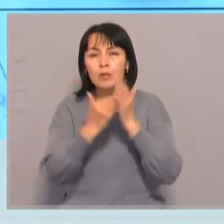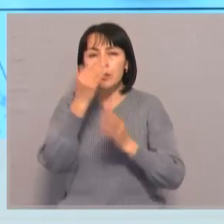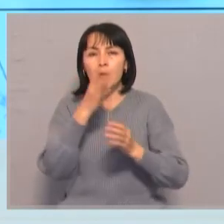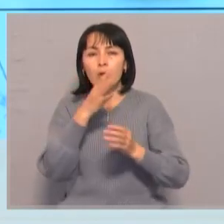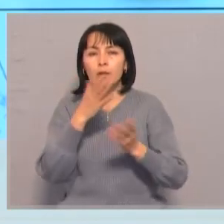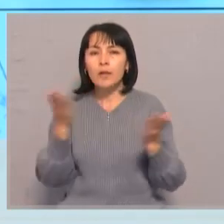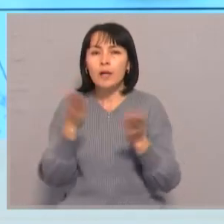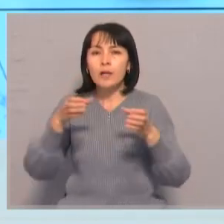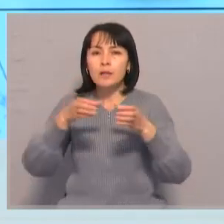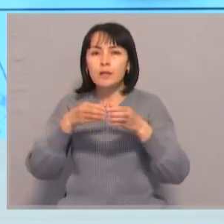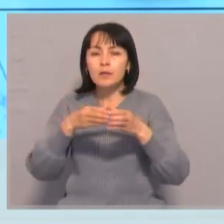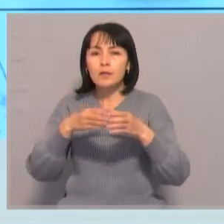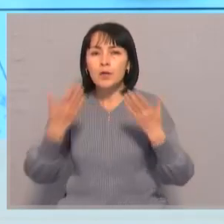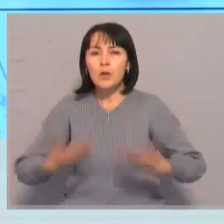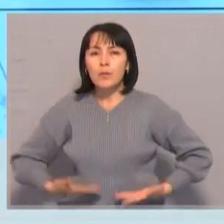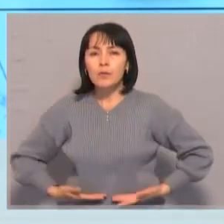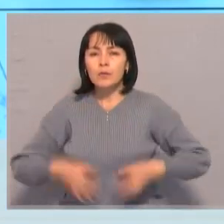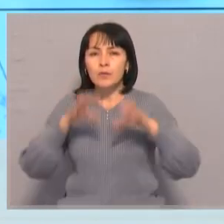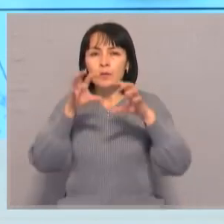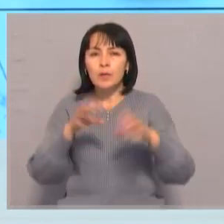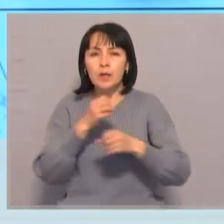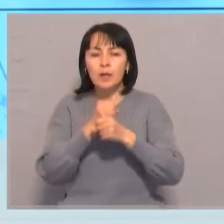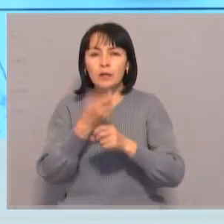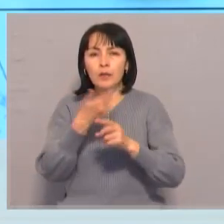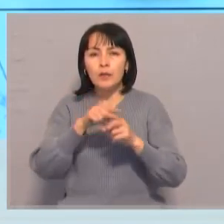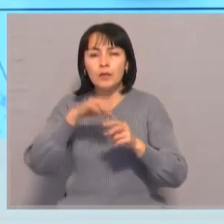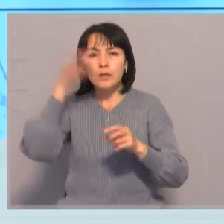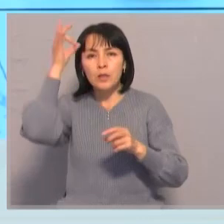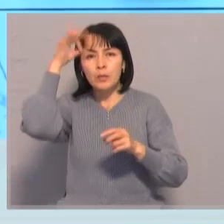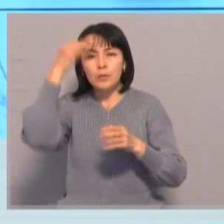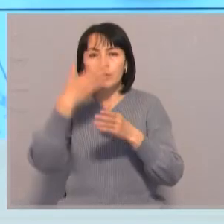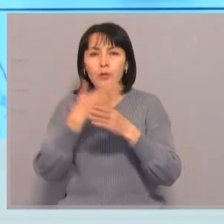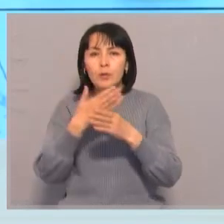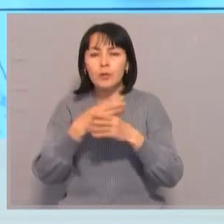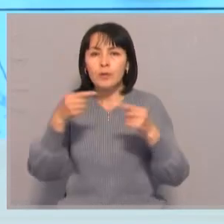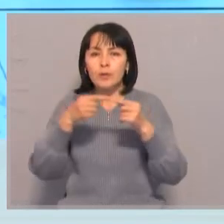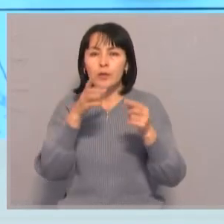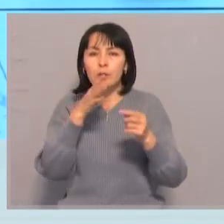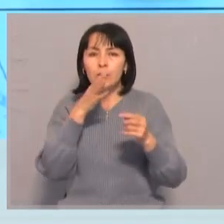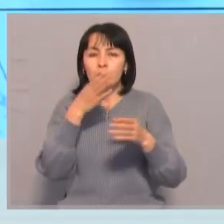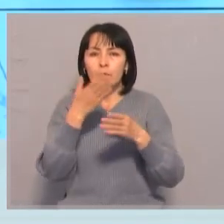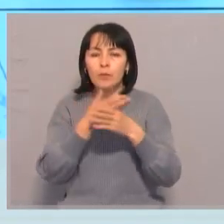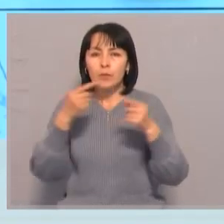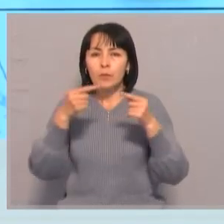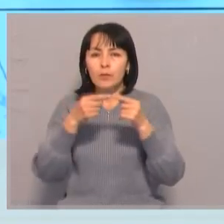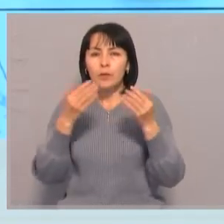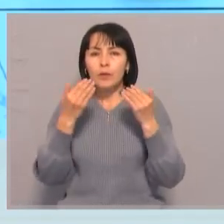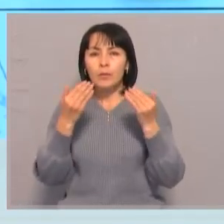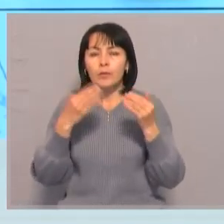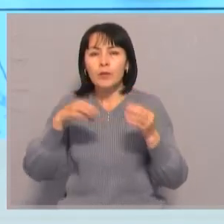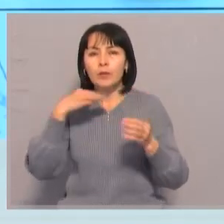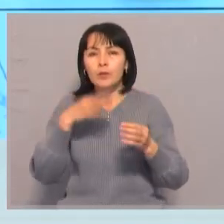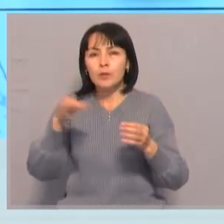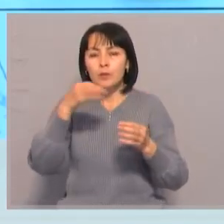заманда қай салада болмасын өмір сүру заңы қатал. Сондықтан психологтың көмегі дер шағында демеу болар анық. Бұл ретте